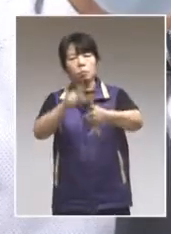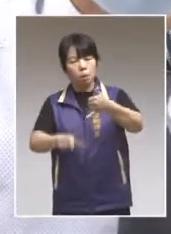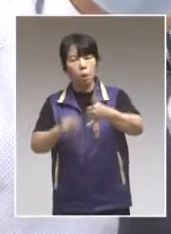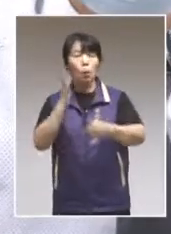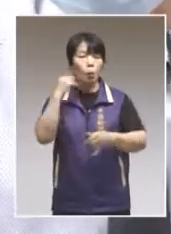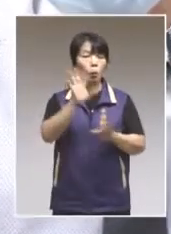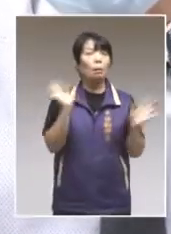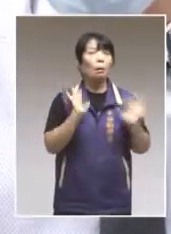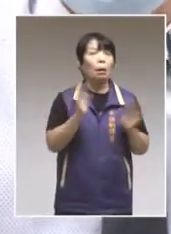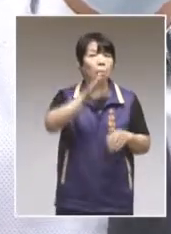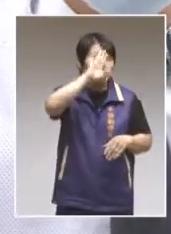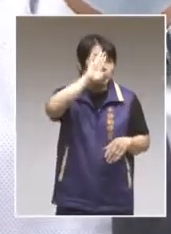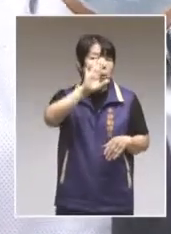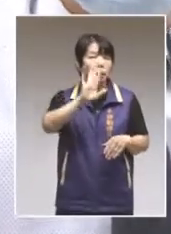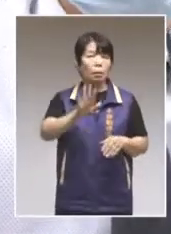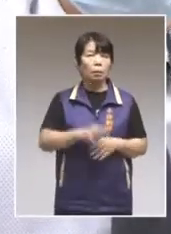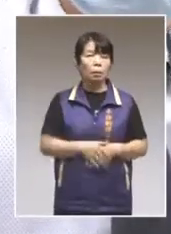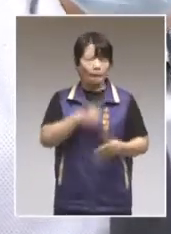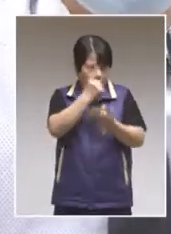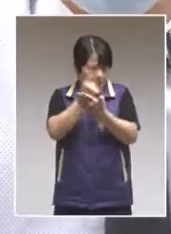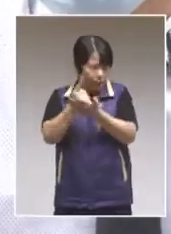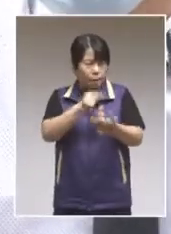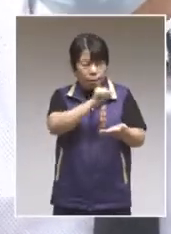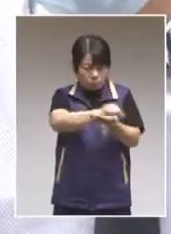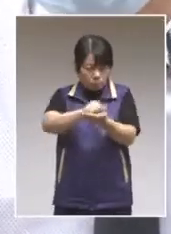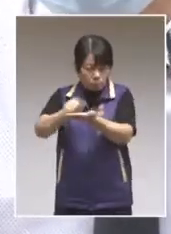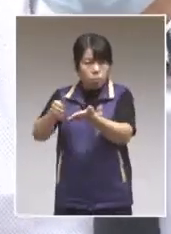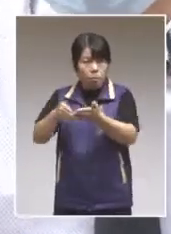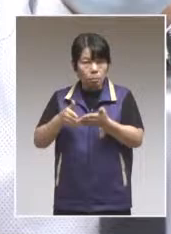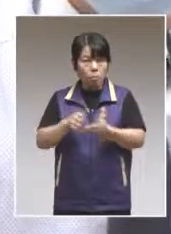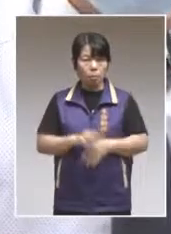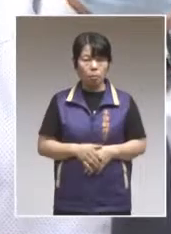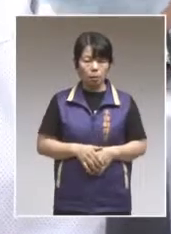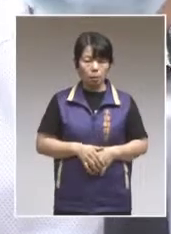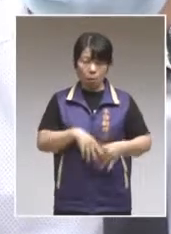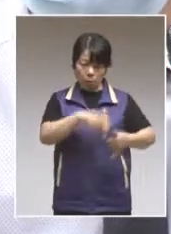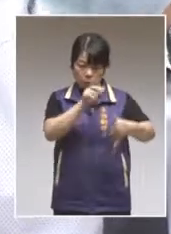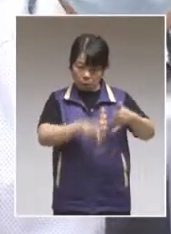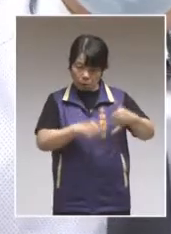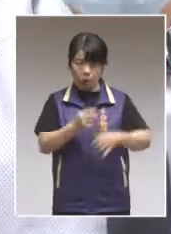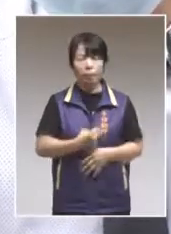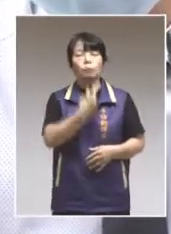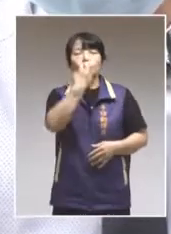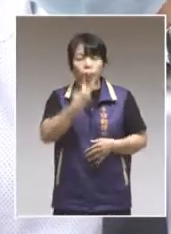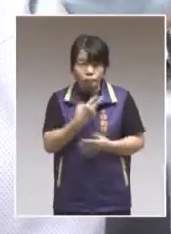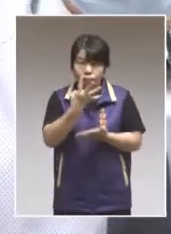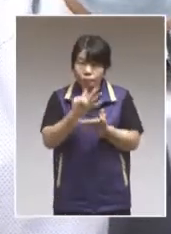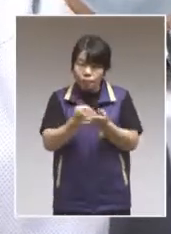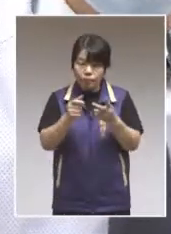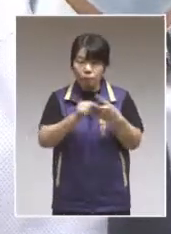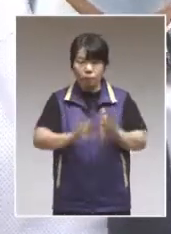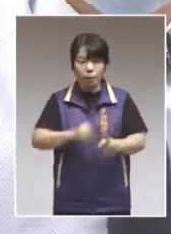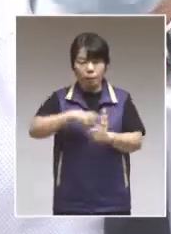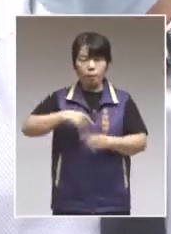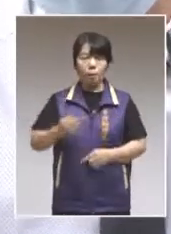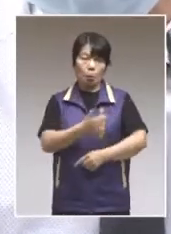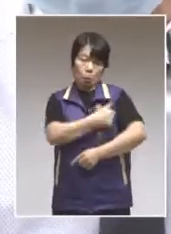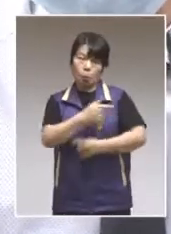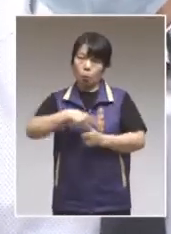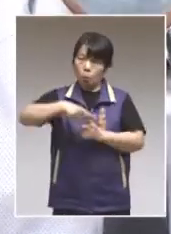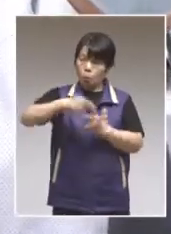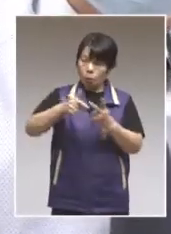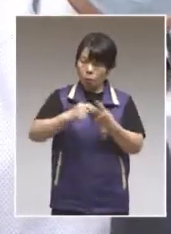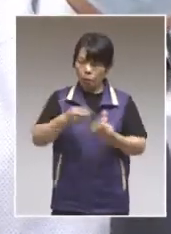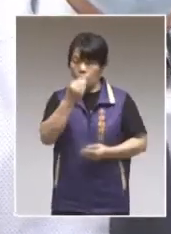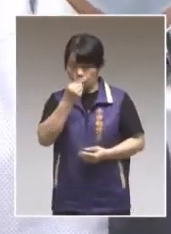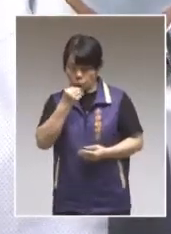如果生病的时候，我们应该要每天记录，每天记录什么？每天记录他的呼吸次数，记录他的体温，记录他的进食